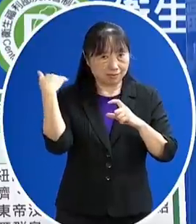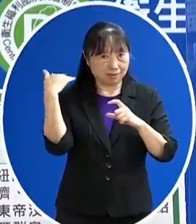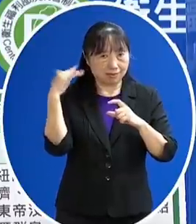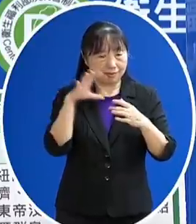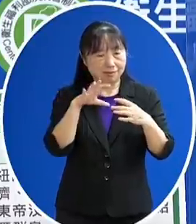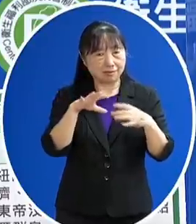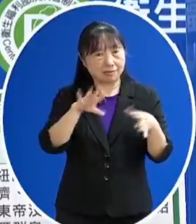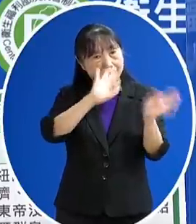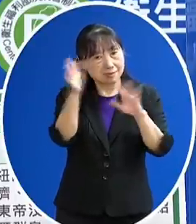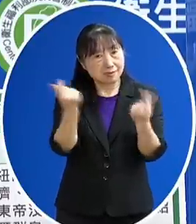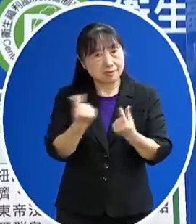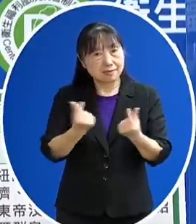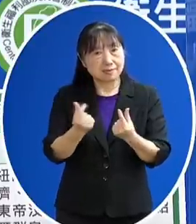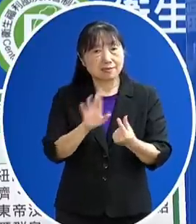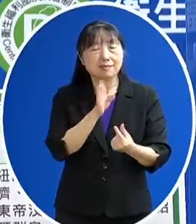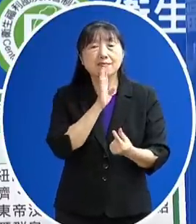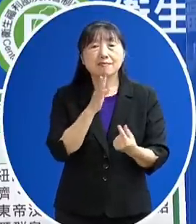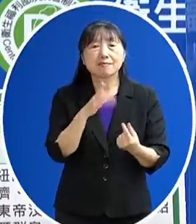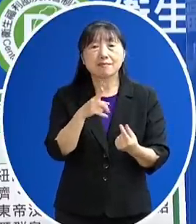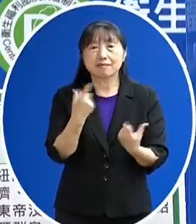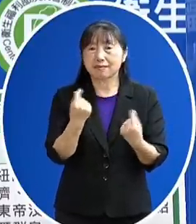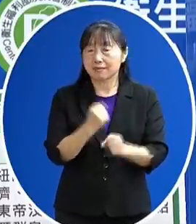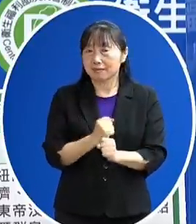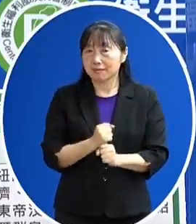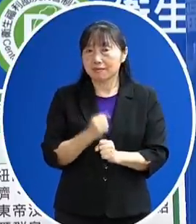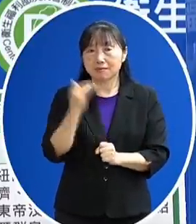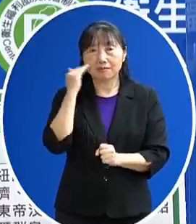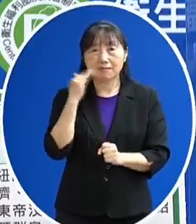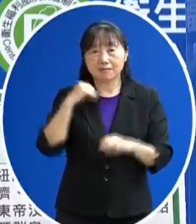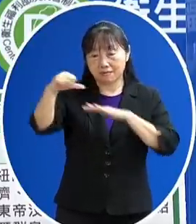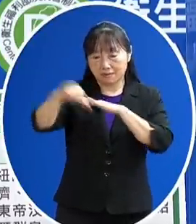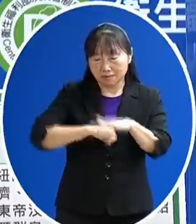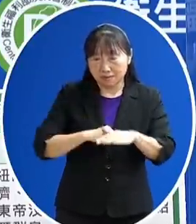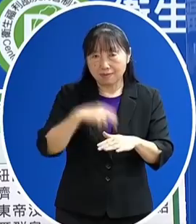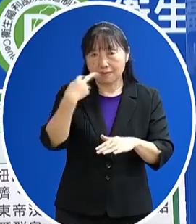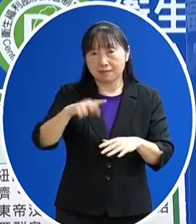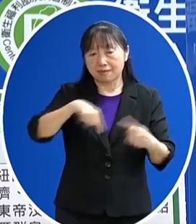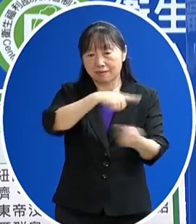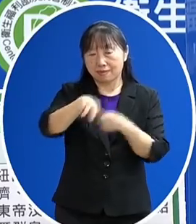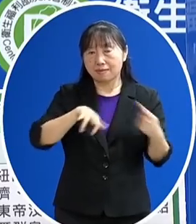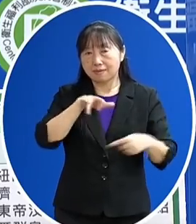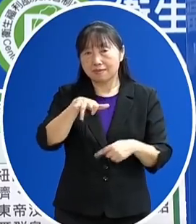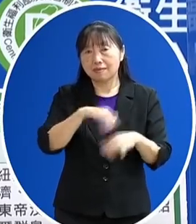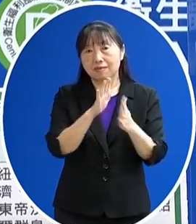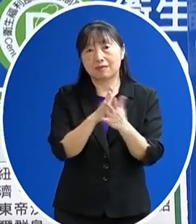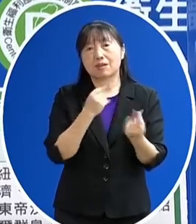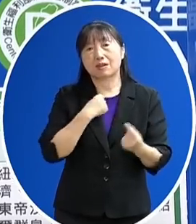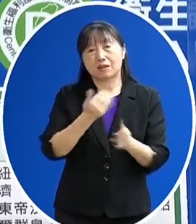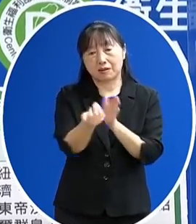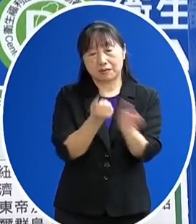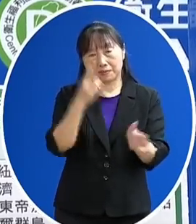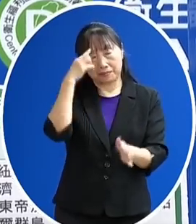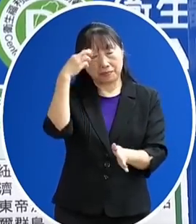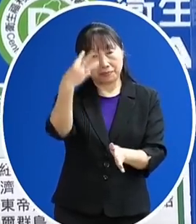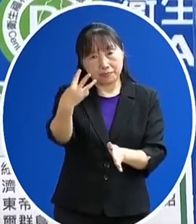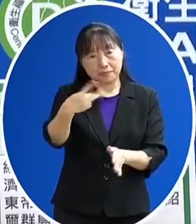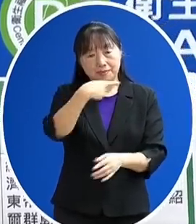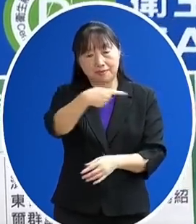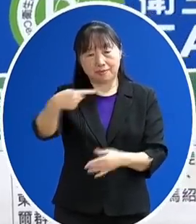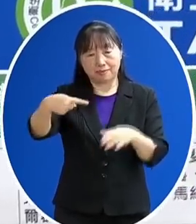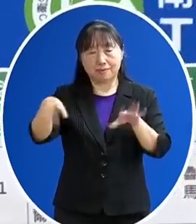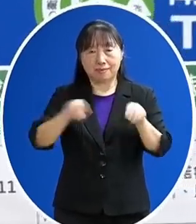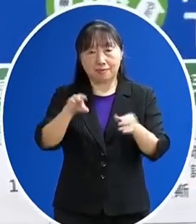关情况，但是就是一样，入境或转机都是还继续，我们维持3日内的阴性报告是必须